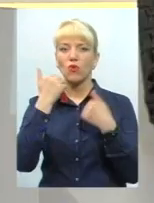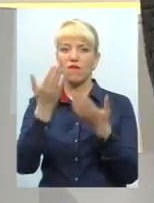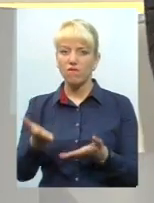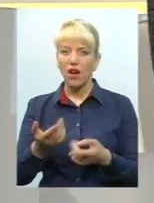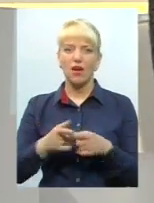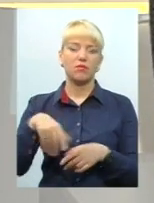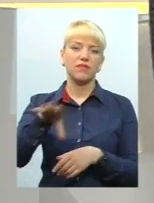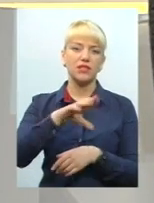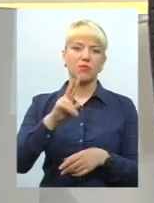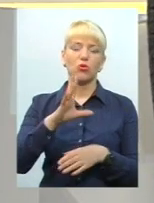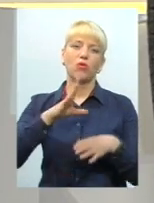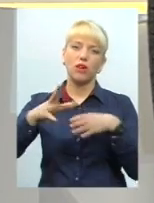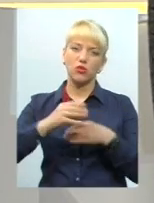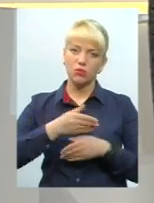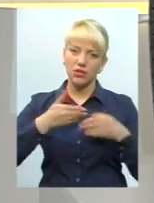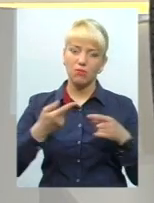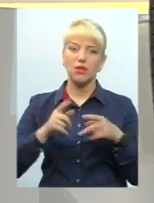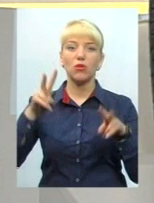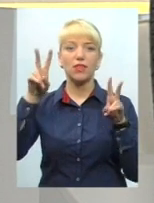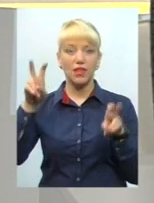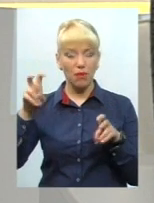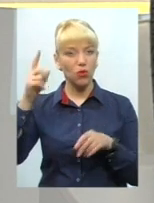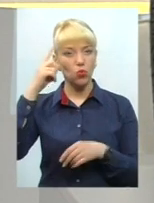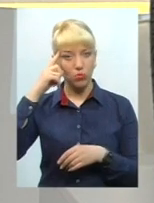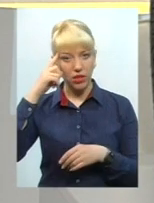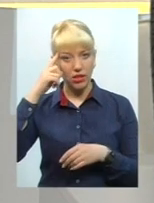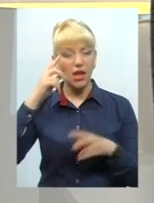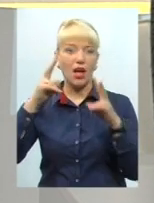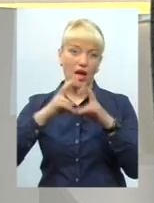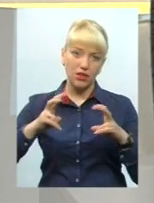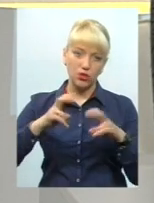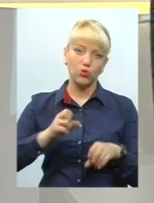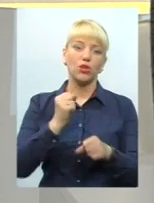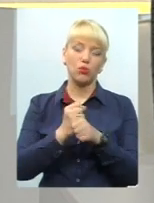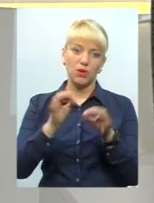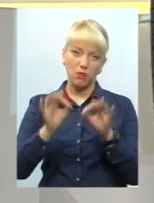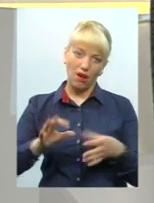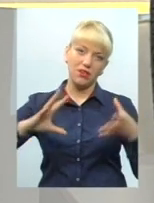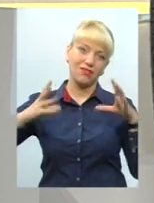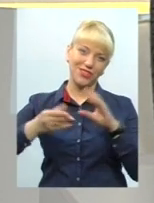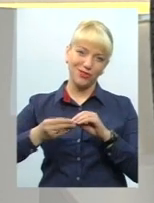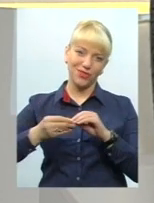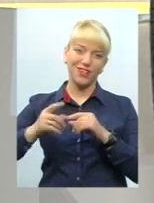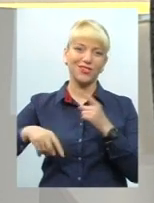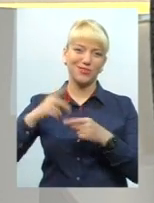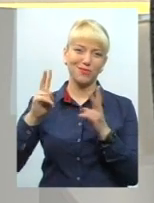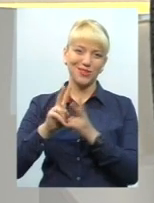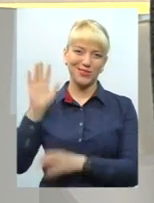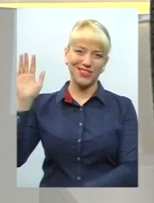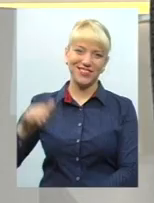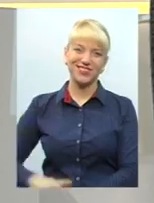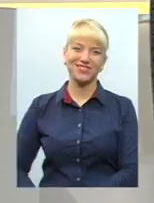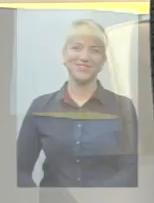ефір, дякую всім, хто був з нами. Це була тема «Думайте». Аналізуйте, робіть правильні висновки. Побачимось.